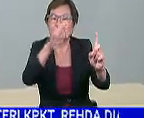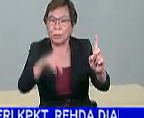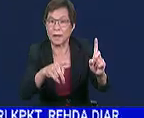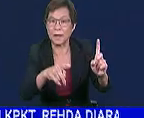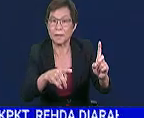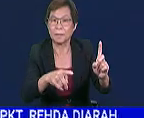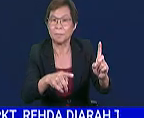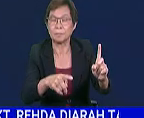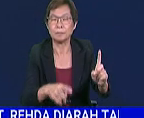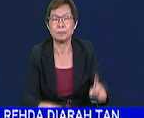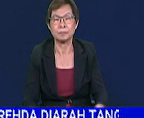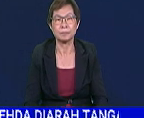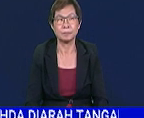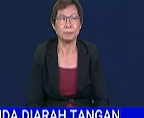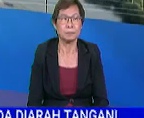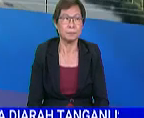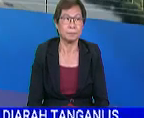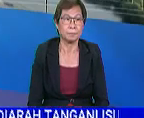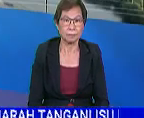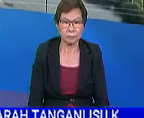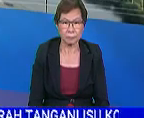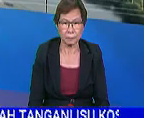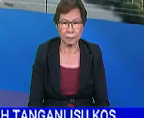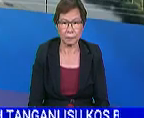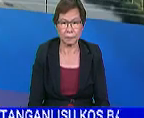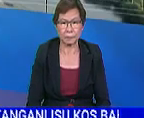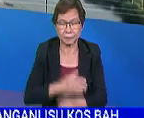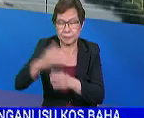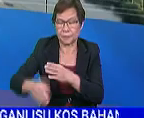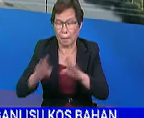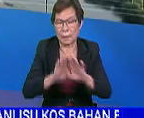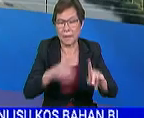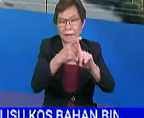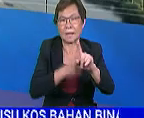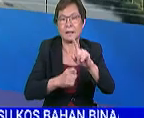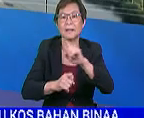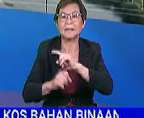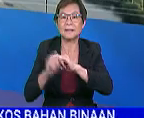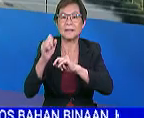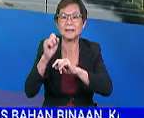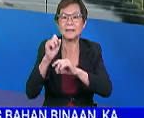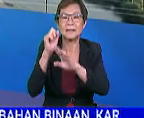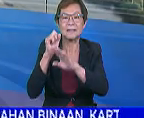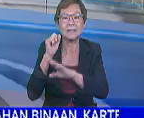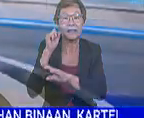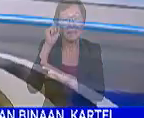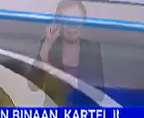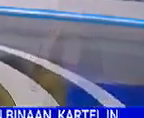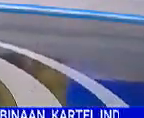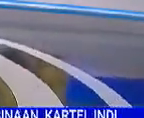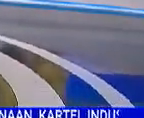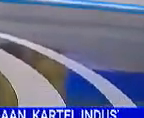sop yang telah ditetapkan baik sekian berita dari negeri di bawah Bayu terus patu